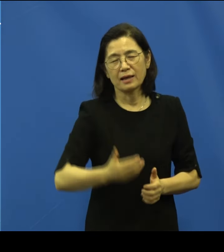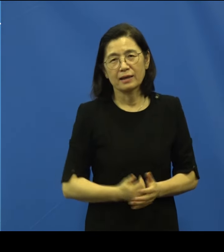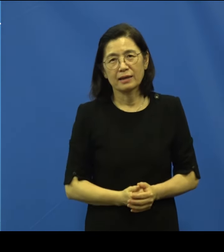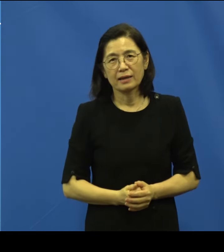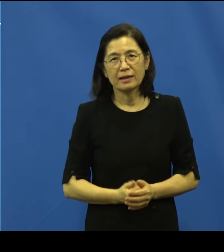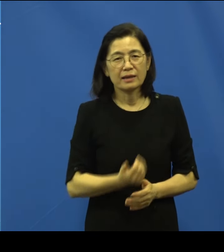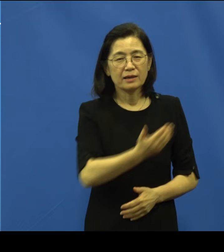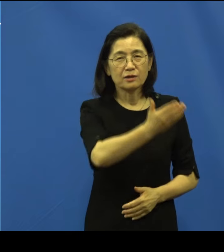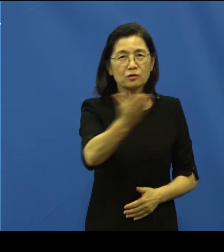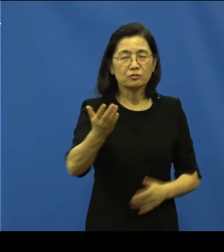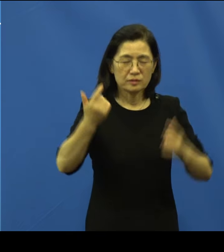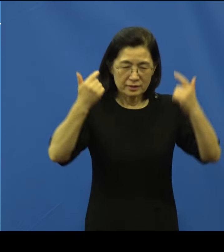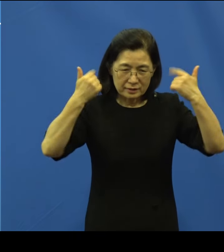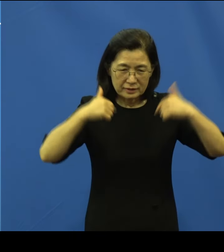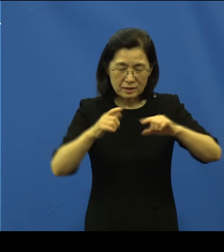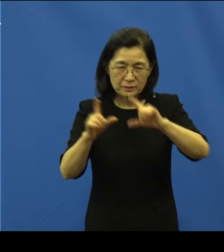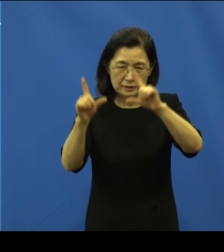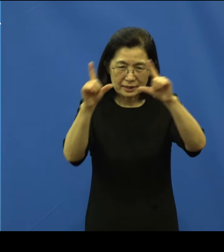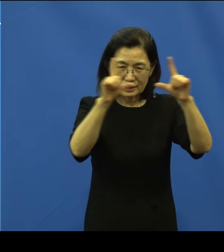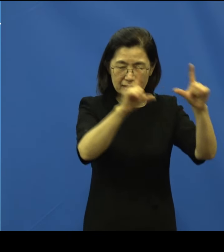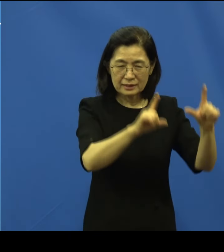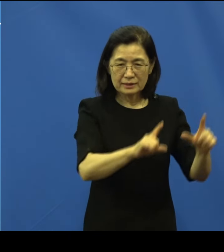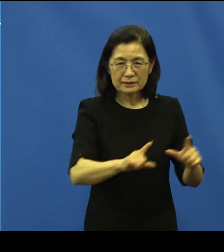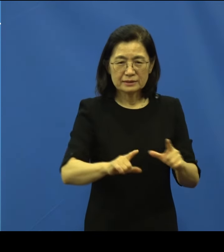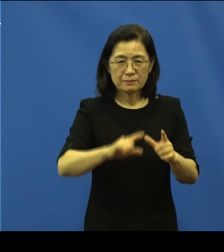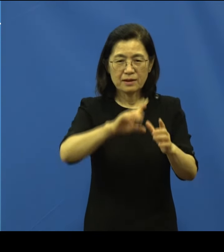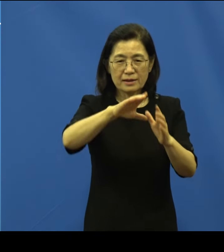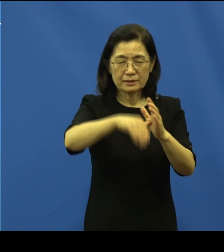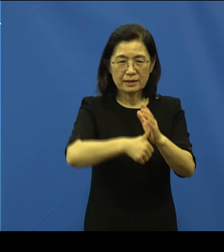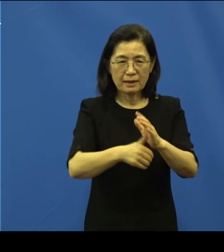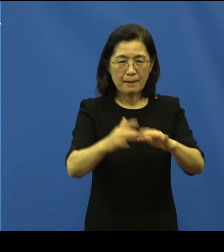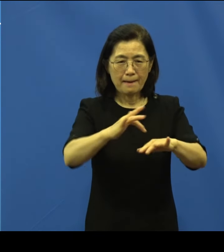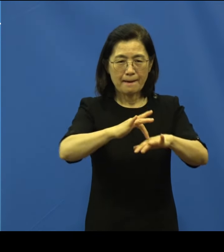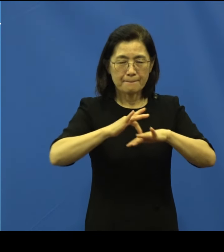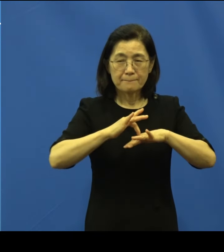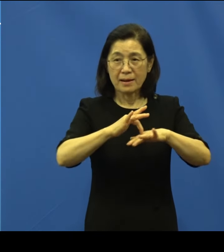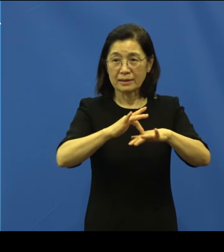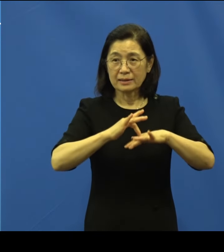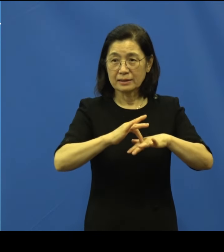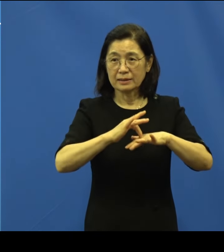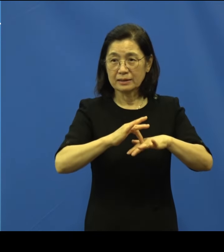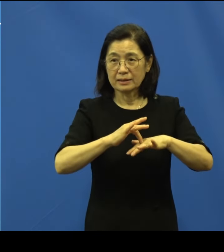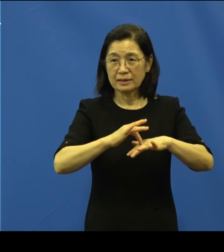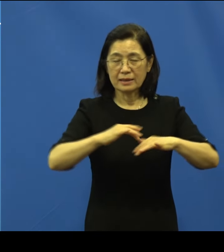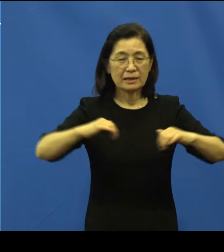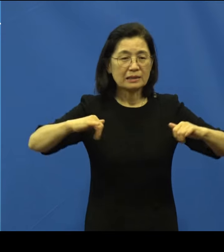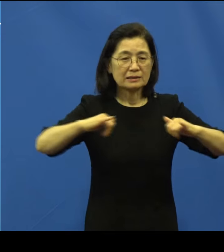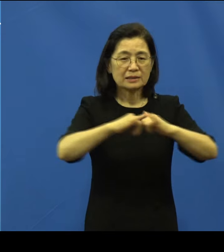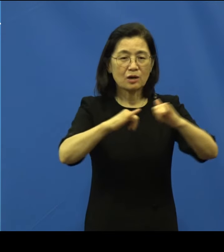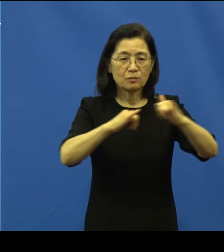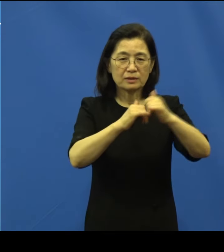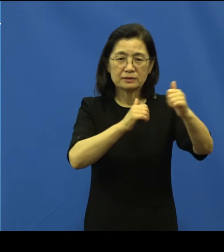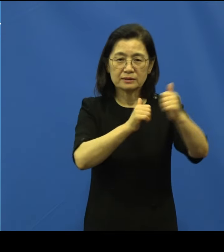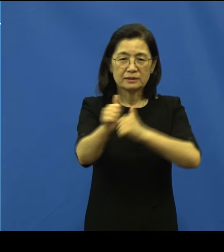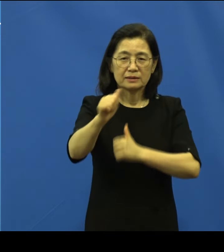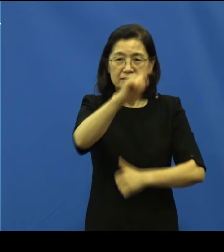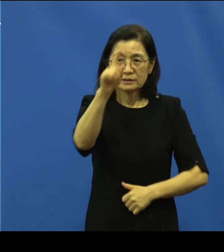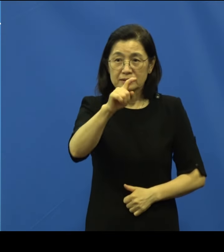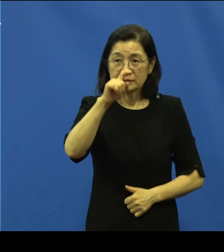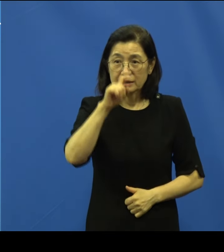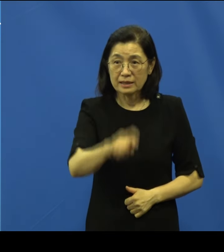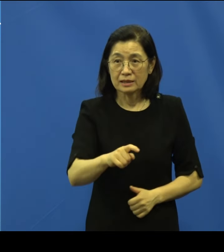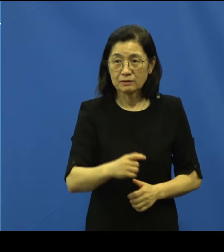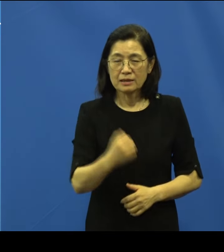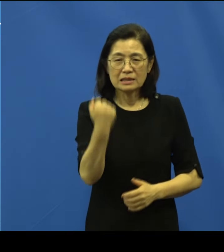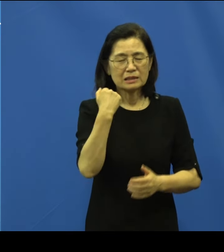사랑하는 성도 여러분, 날마다 우리의 삶 속에 걸어오는 싸움에서 우리는 어떻게 싸우며 승리를 거두어야 할 것인가? 한 가지 분명한 것은